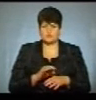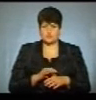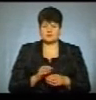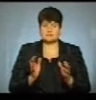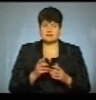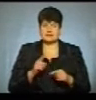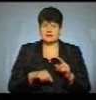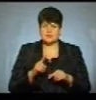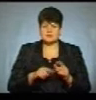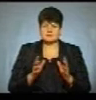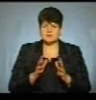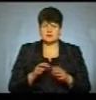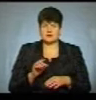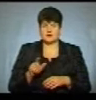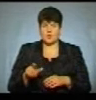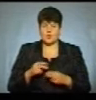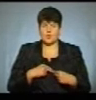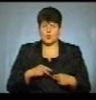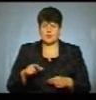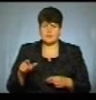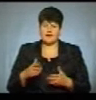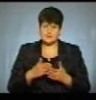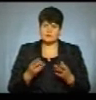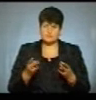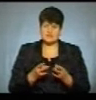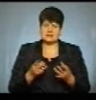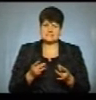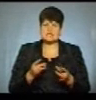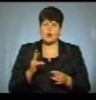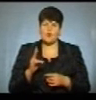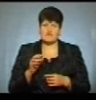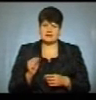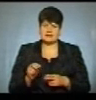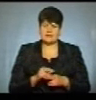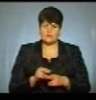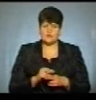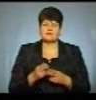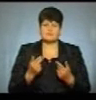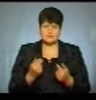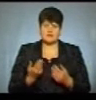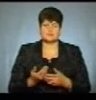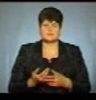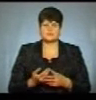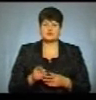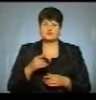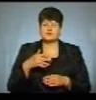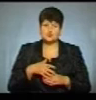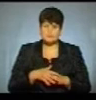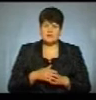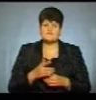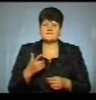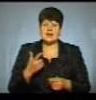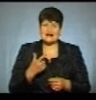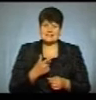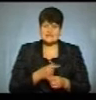рідних, вберегти своїх колег. А чи є необхідна сироватка в області для лікування дифтерії? Так, так. Що ви зрозуміли,